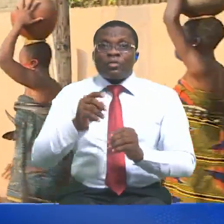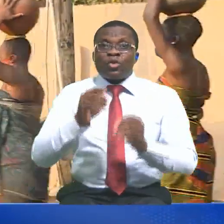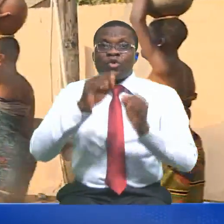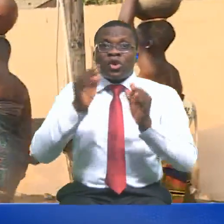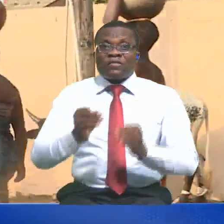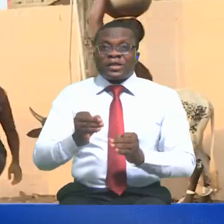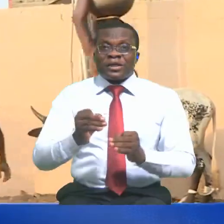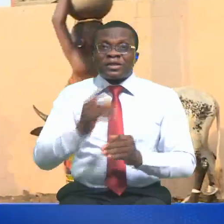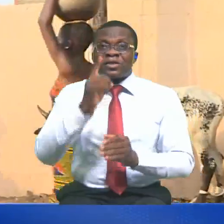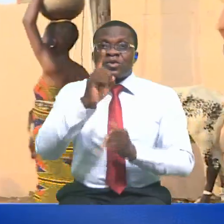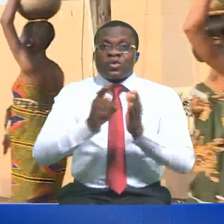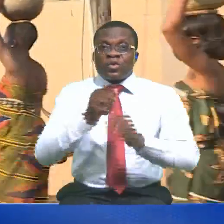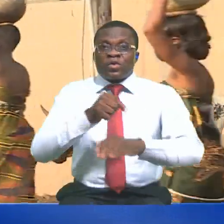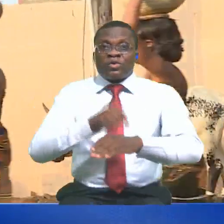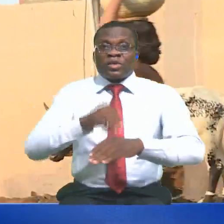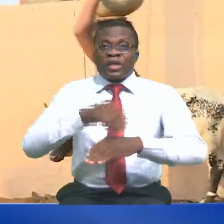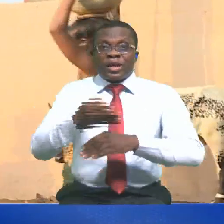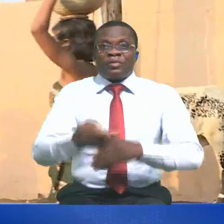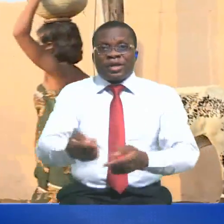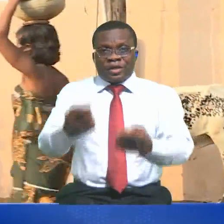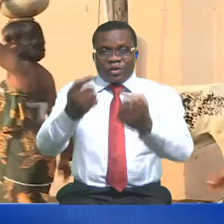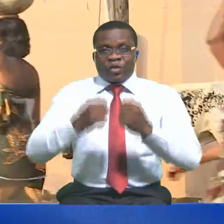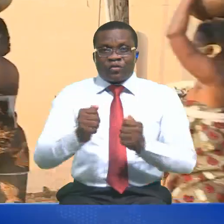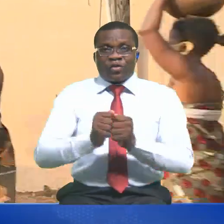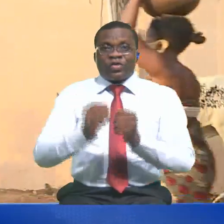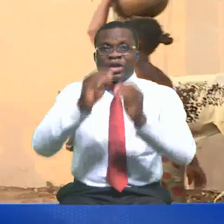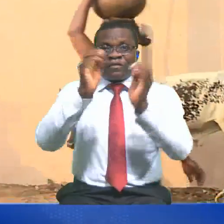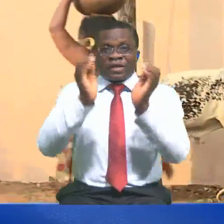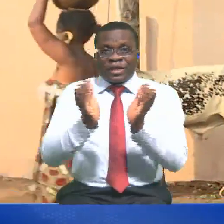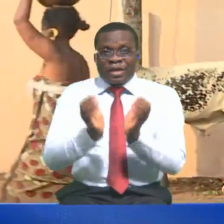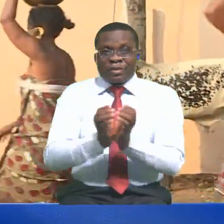après, elles sont de retour avec les jarres pleines d'eau.